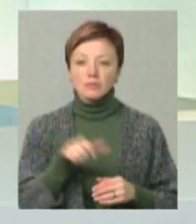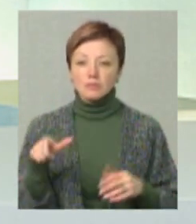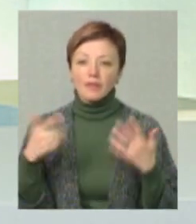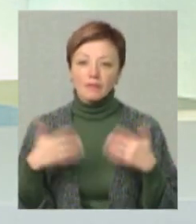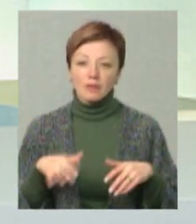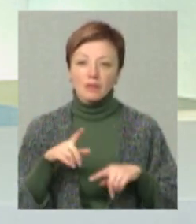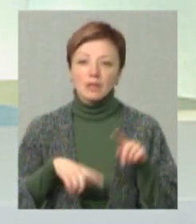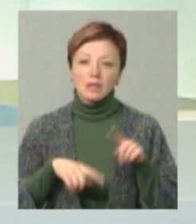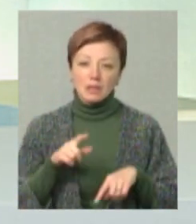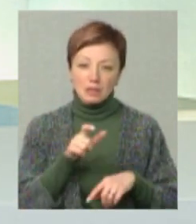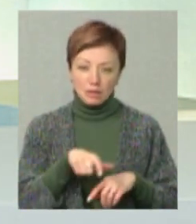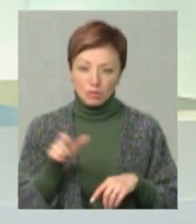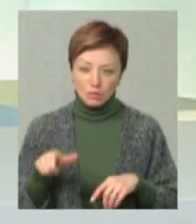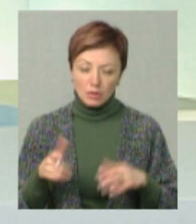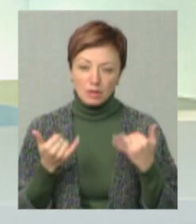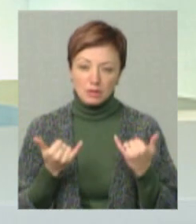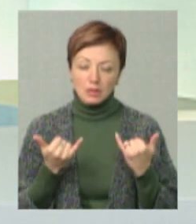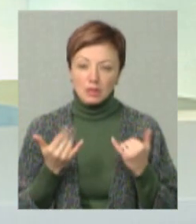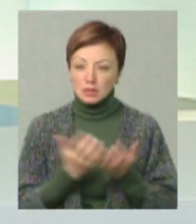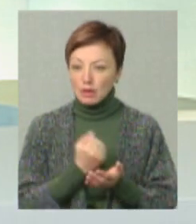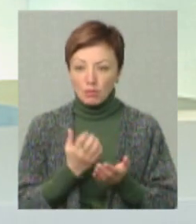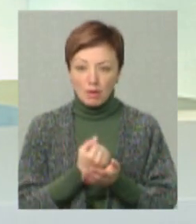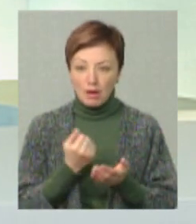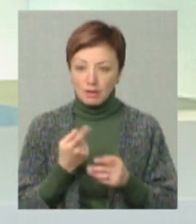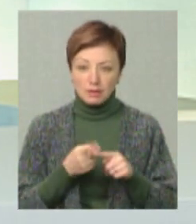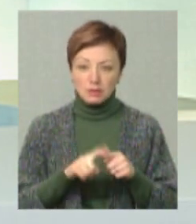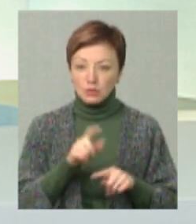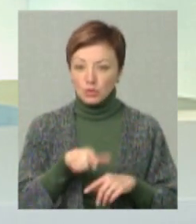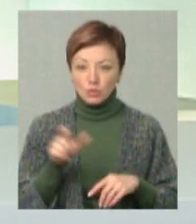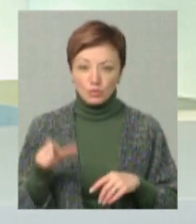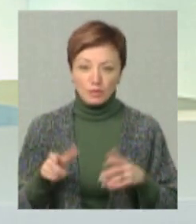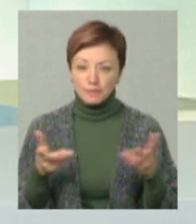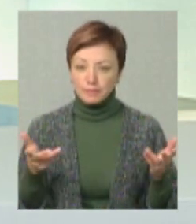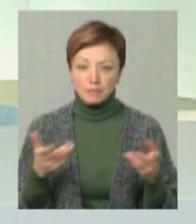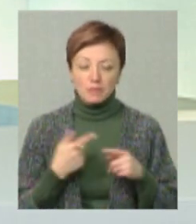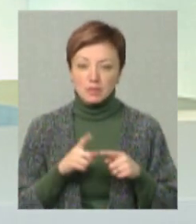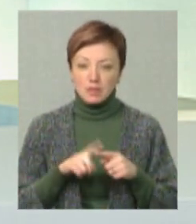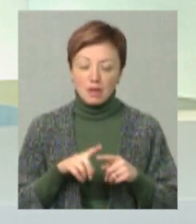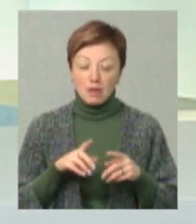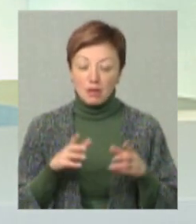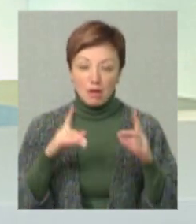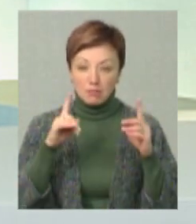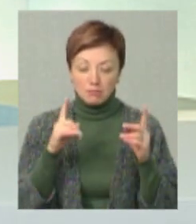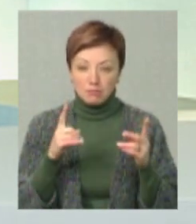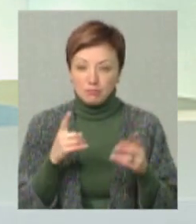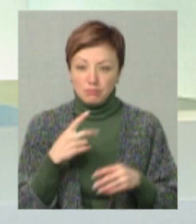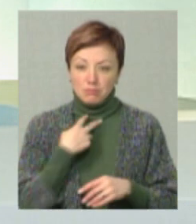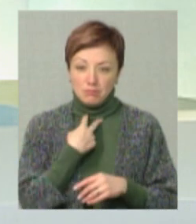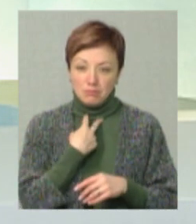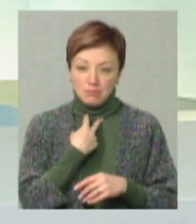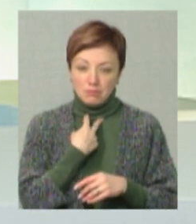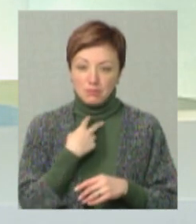людей втратили навіть рідних. І зараз заробляти на цих людях – це абсолютно аморально.